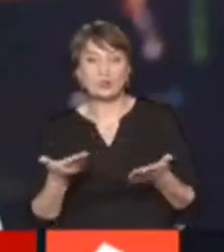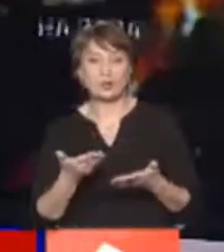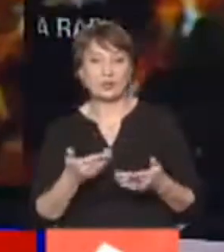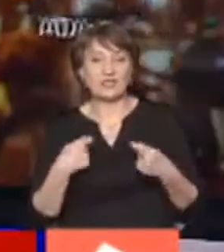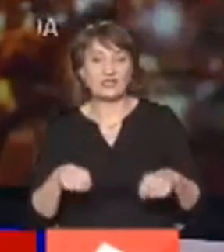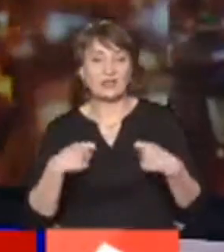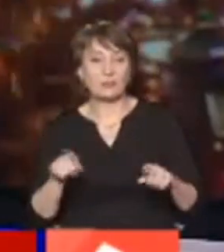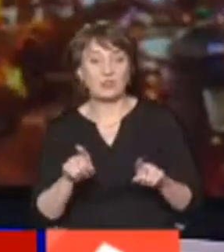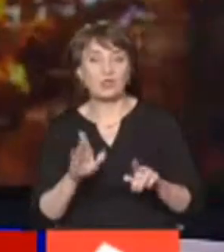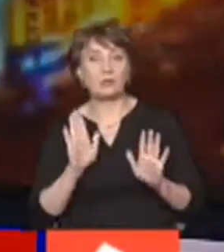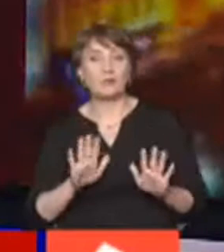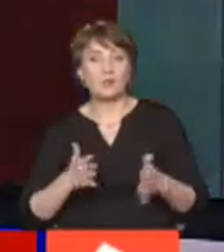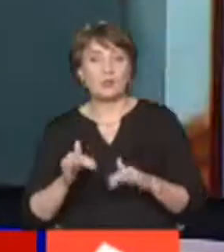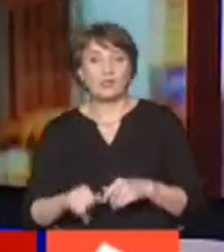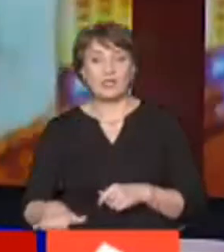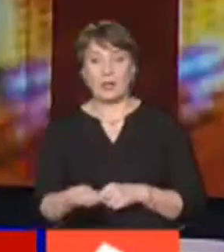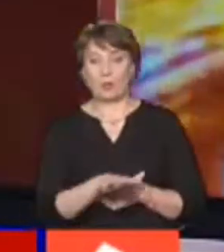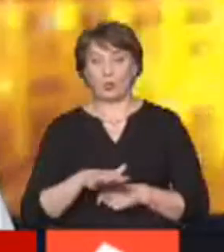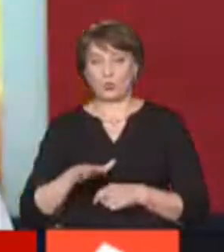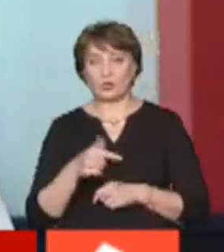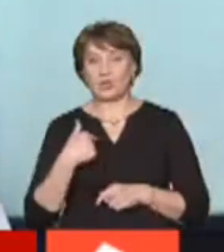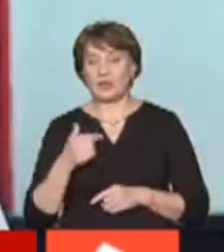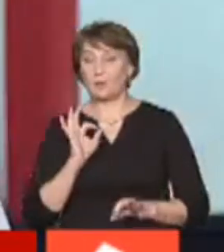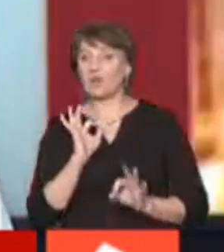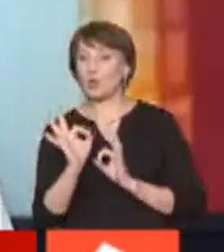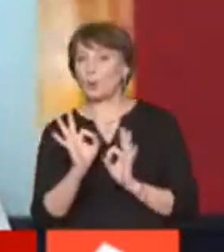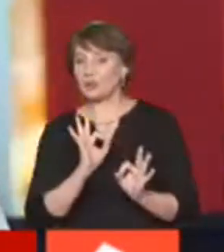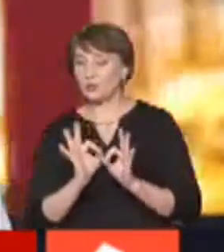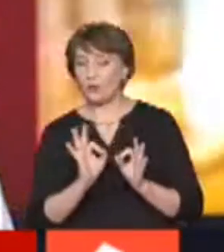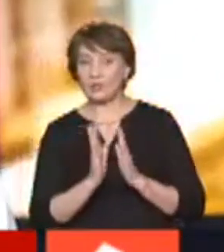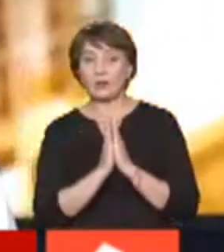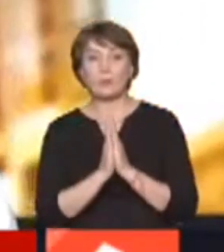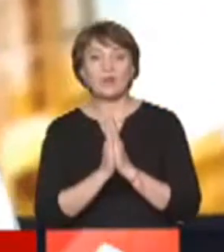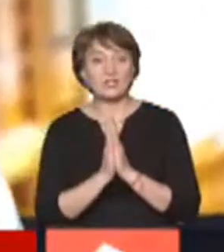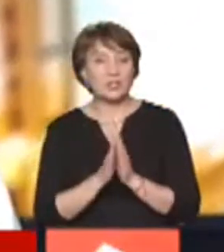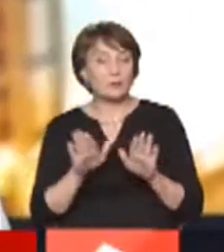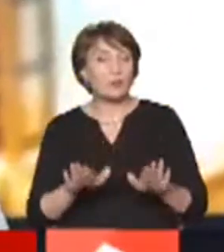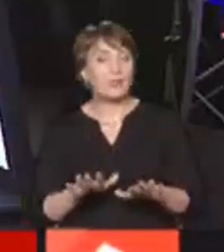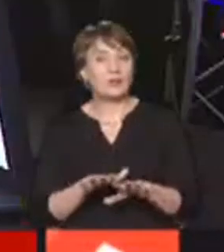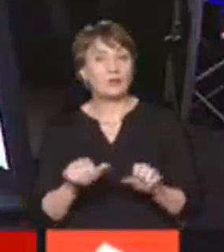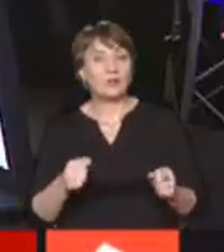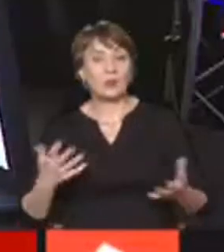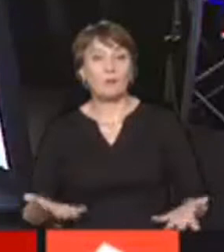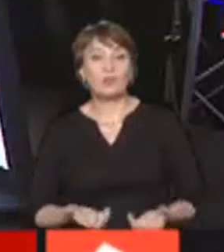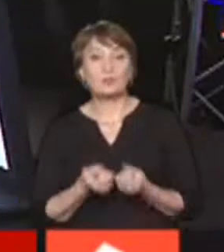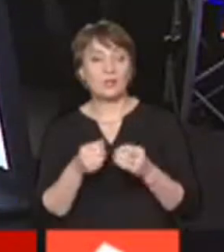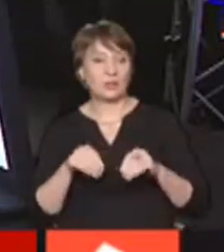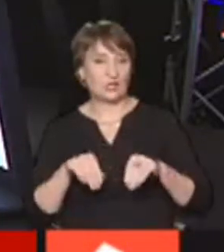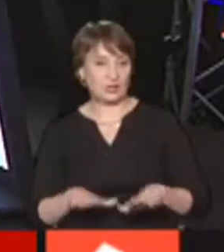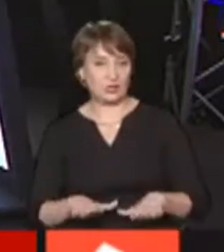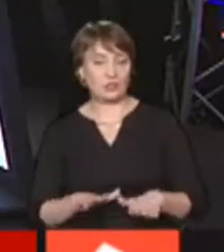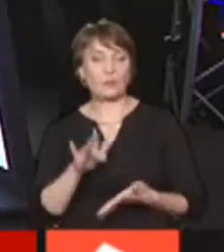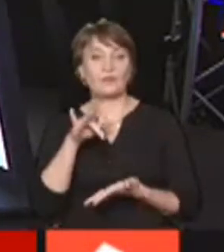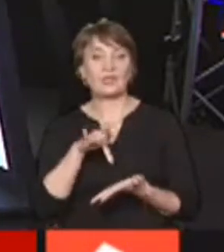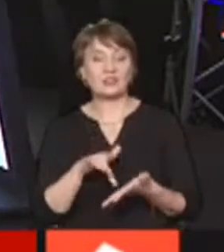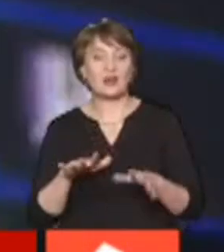відбуватися на Софіївській площі. Я б рекомендував і просив би міську владу підтримати рішення і